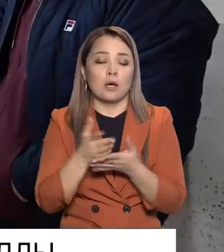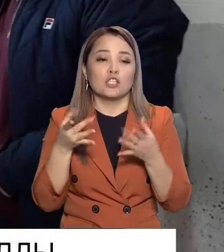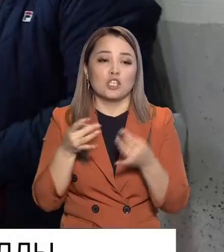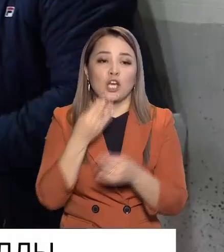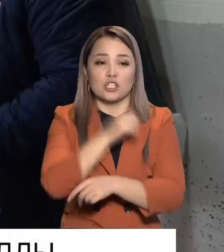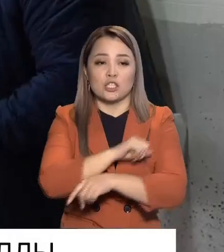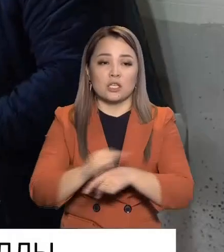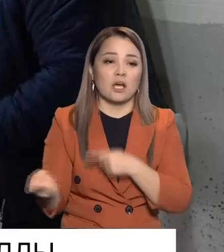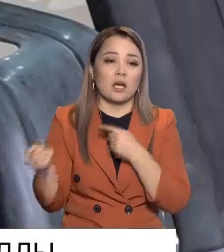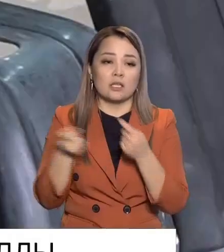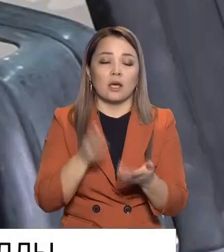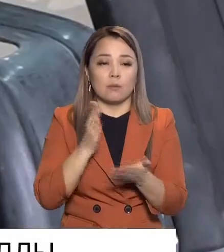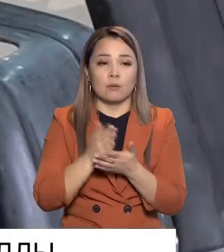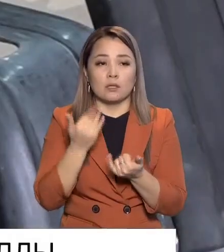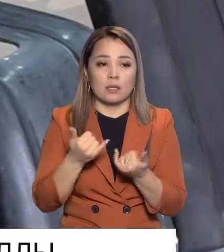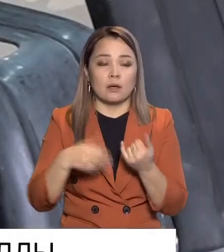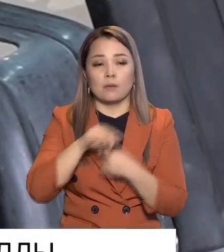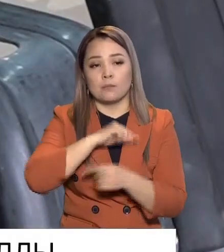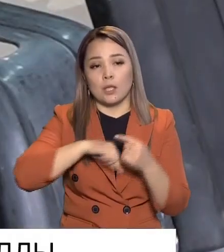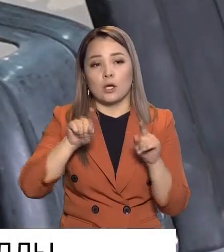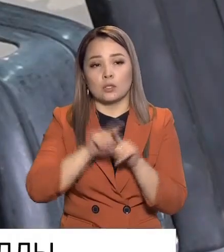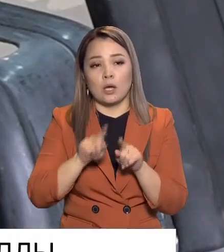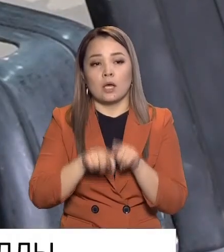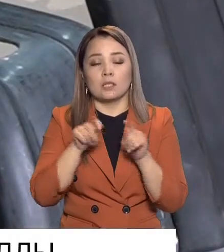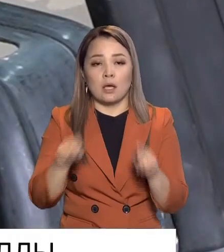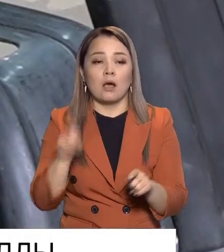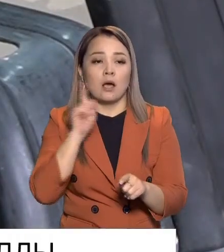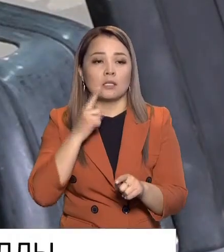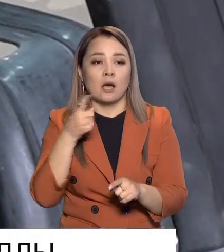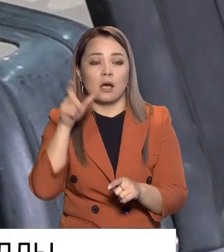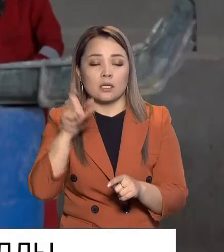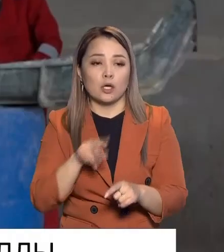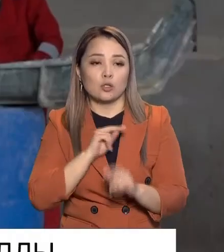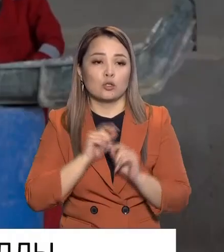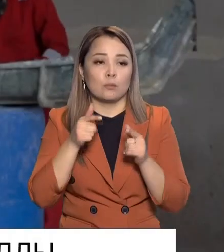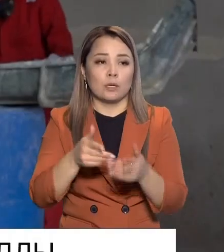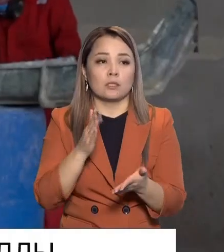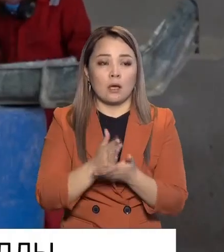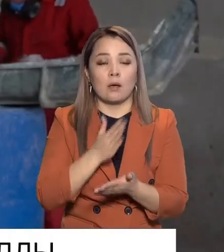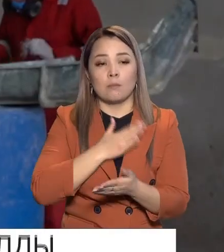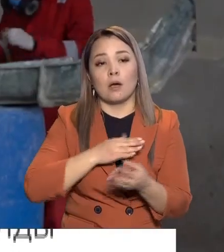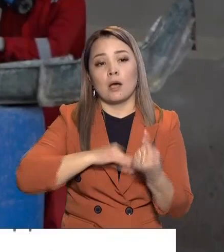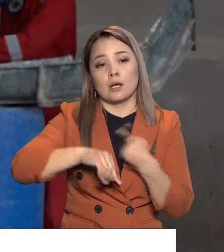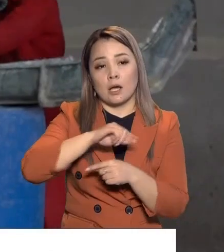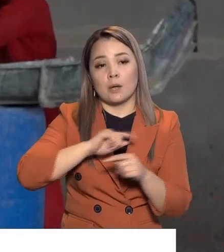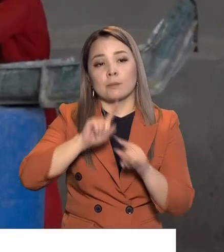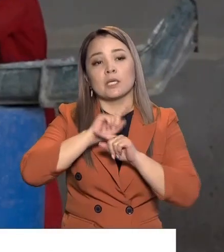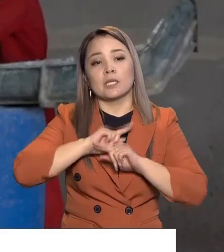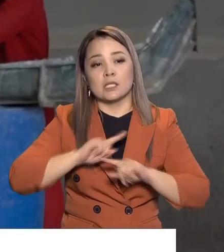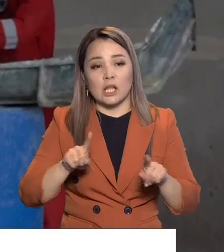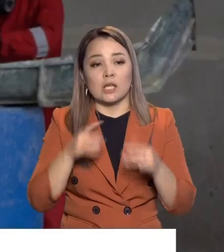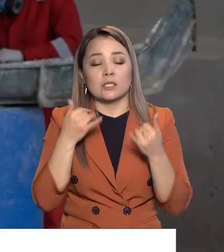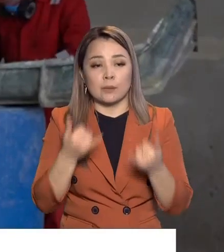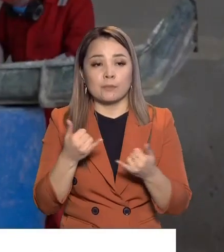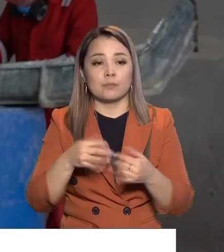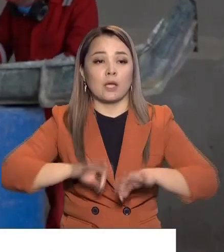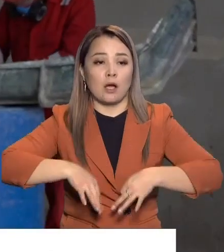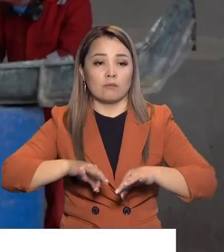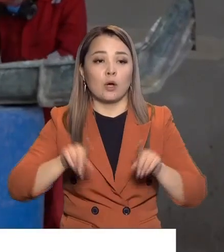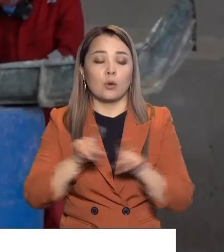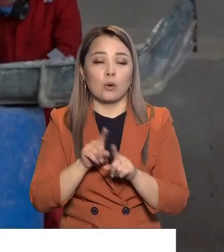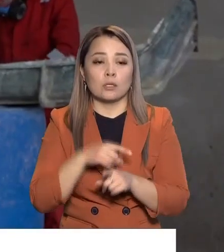шикізаттарды шетелден алдырып, кәсіпті жолға қоюда әзірге бір адамды жұмыс қалған. Біздің кәсіп ерекшелігі, қазіргі